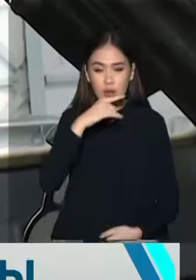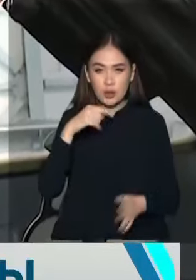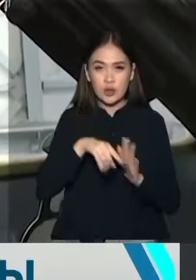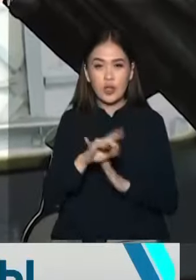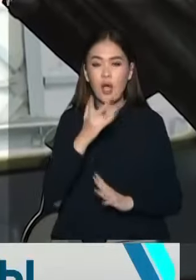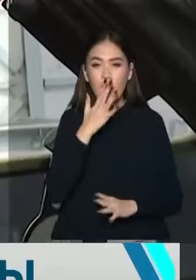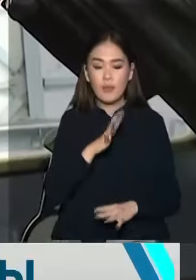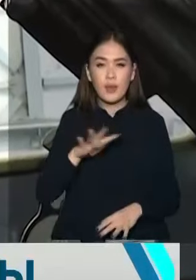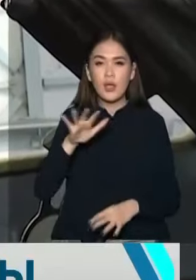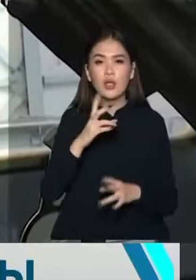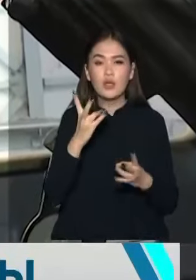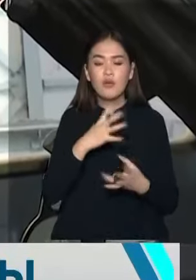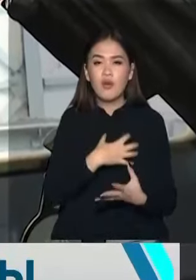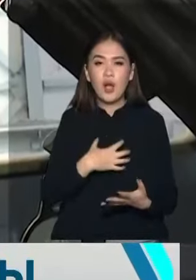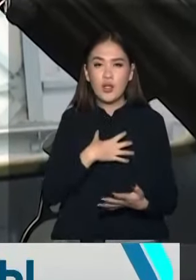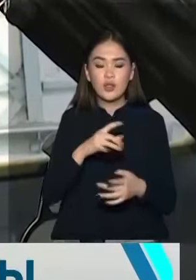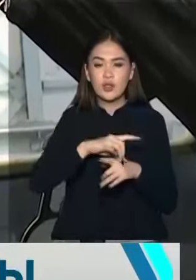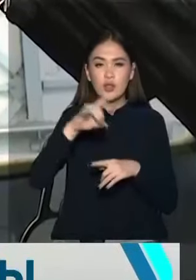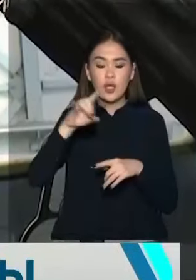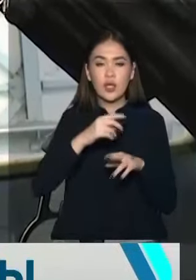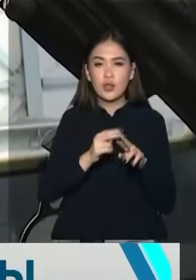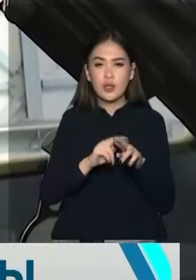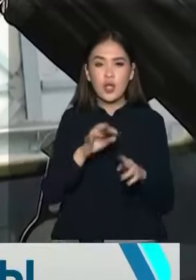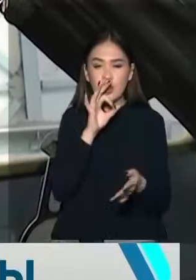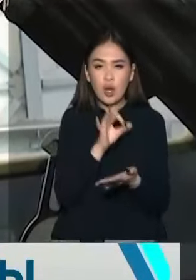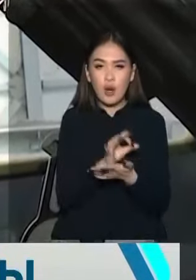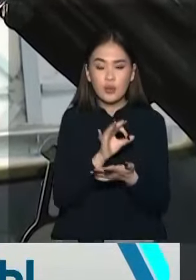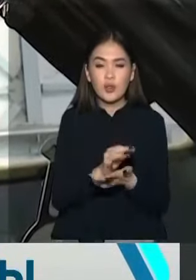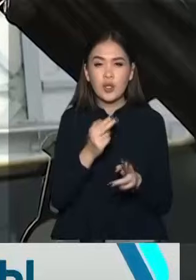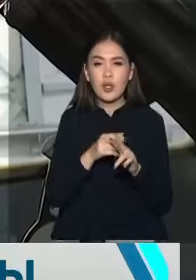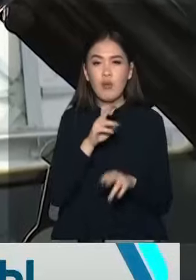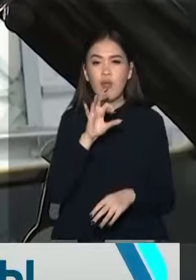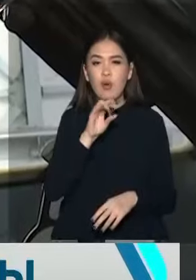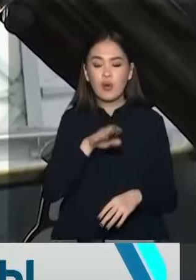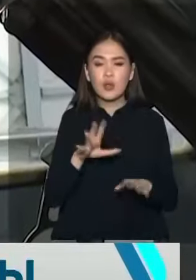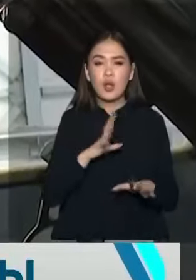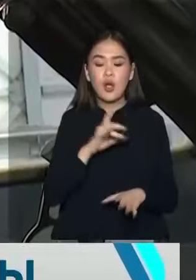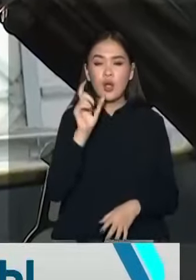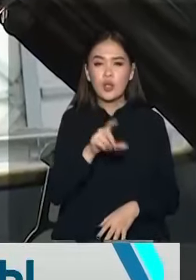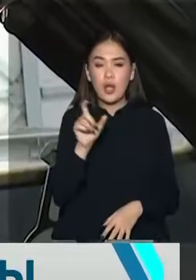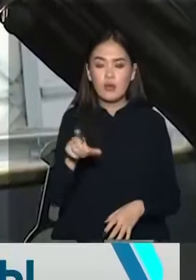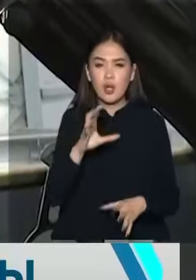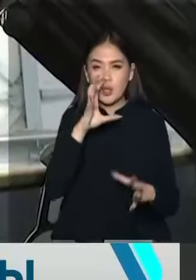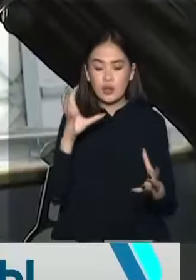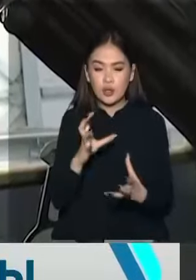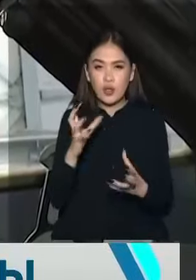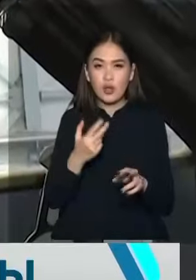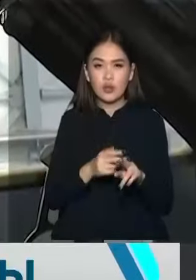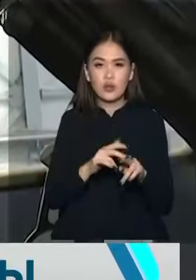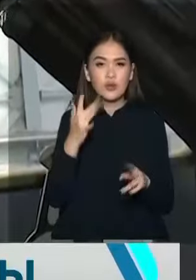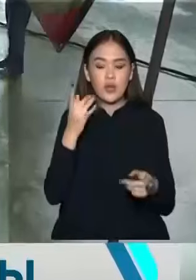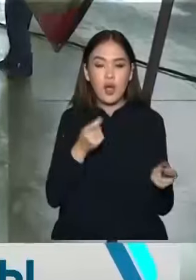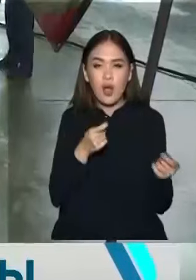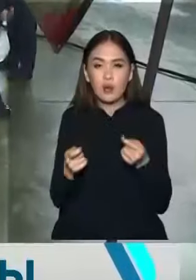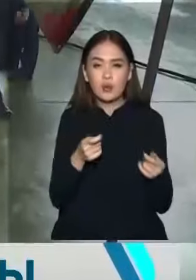аса маңызды рейстерді орындаймыз. Біздің әрбір сапарымыз өте жауапты, сондықтан борттағы жолаушылардың қауіпсіздігін сақтау үшін барынша сақ болуға